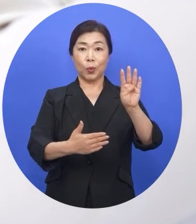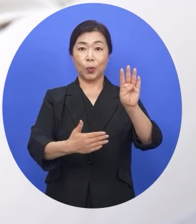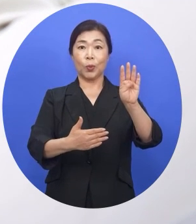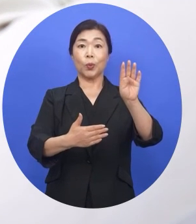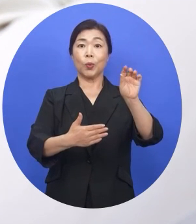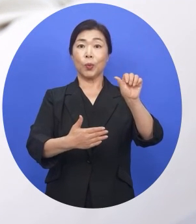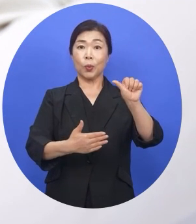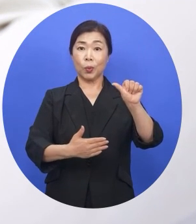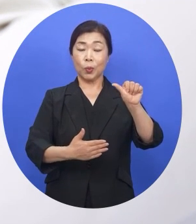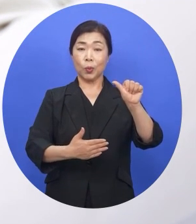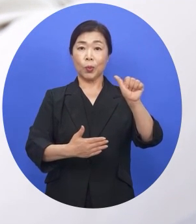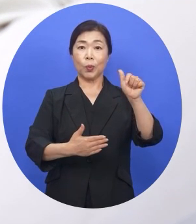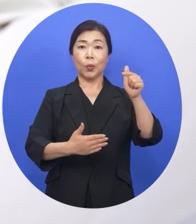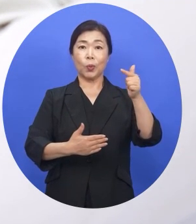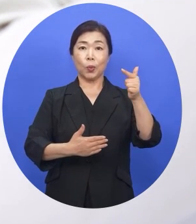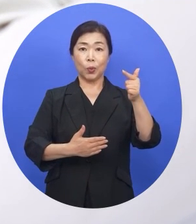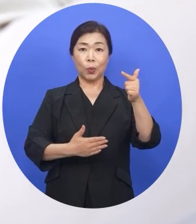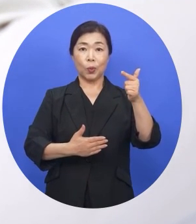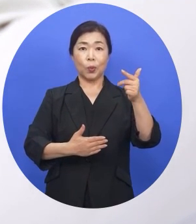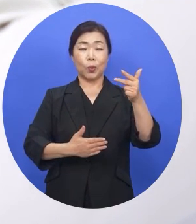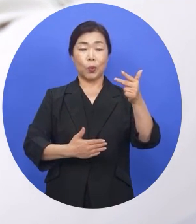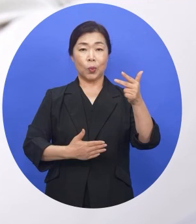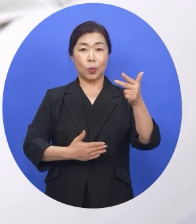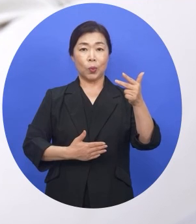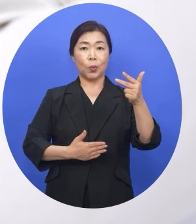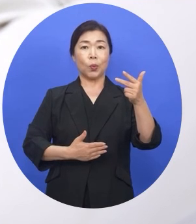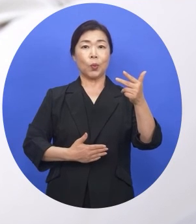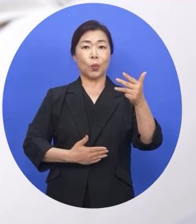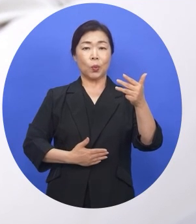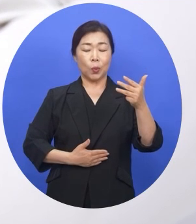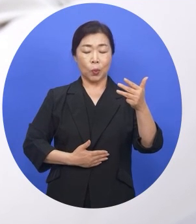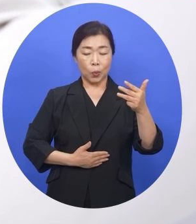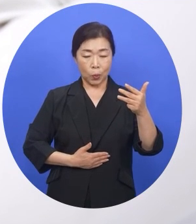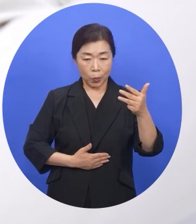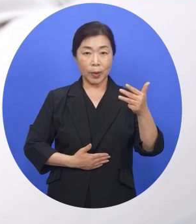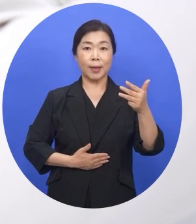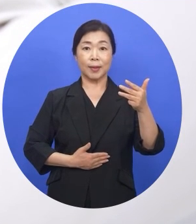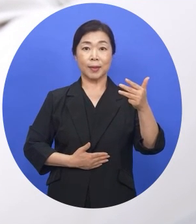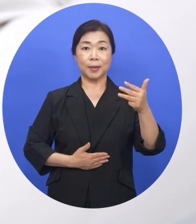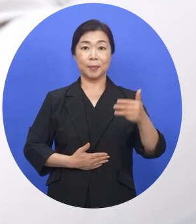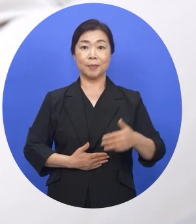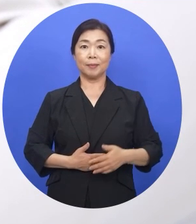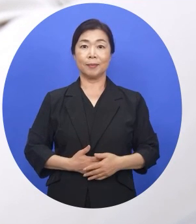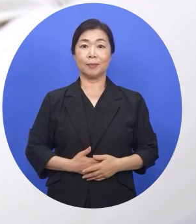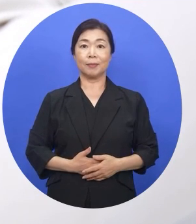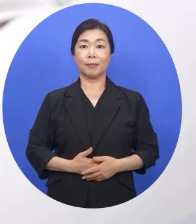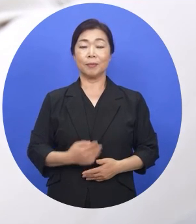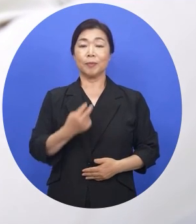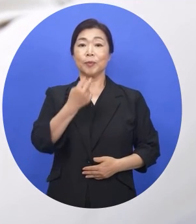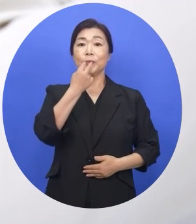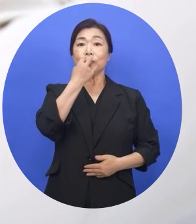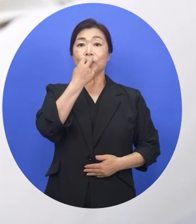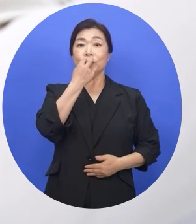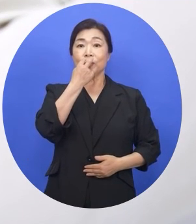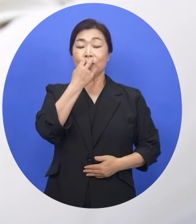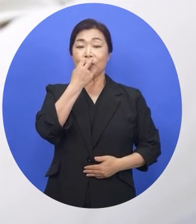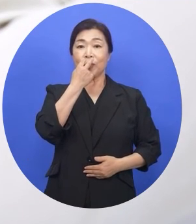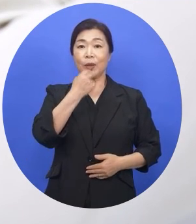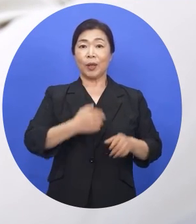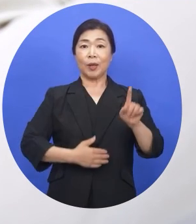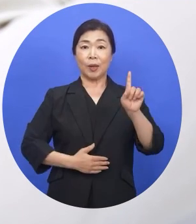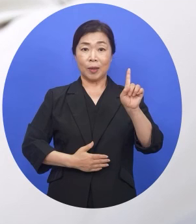셋, 넷, 다섯, 여섯, 일곱, 여덟. 숨을